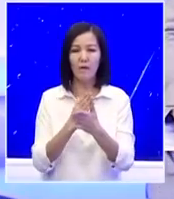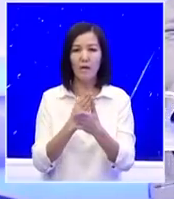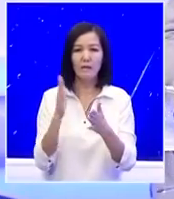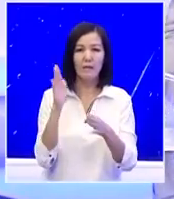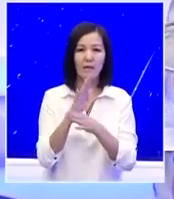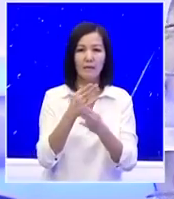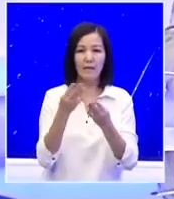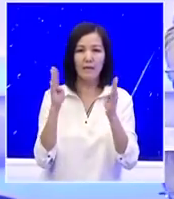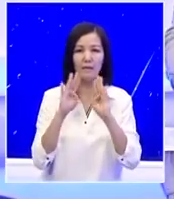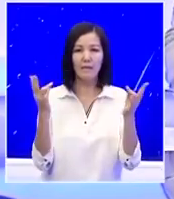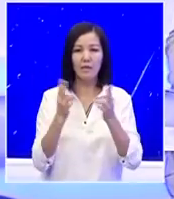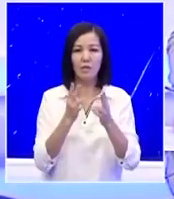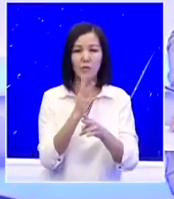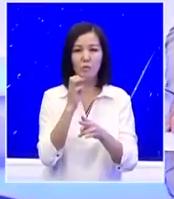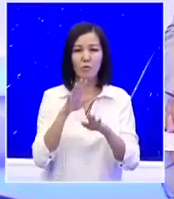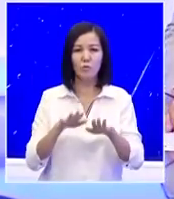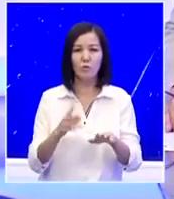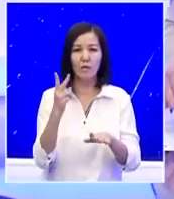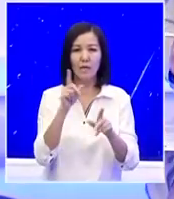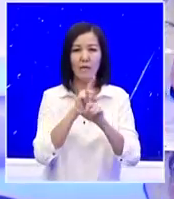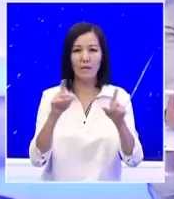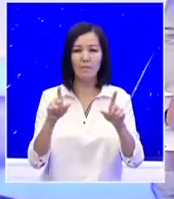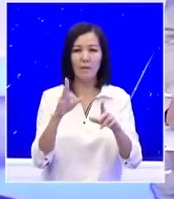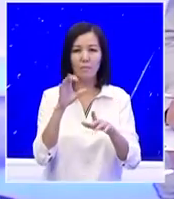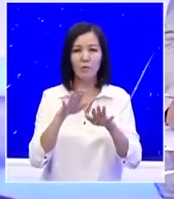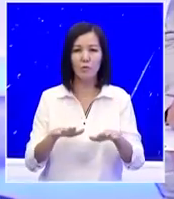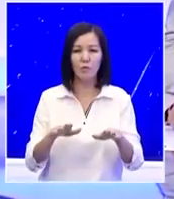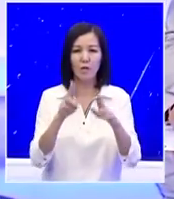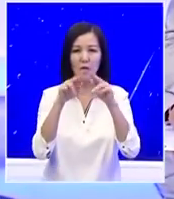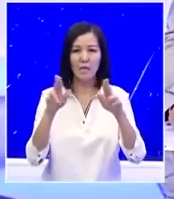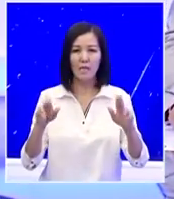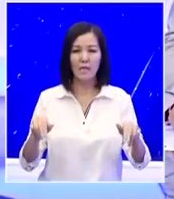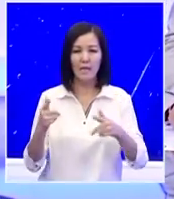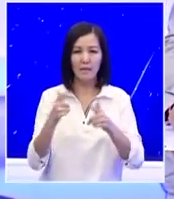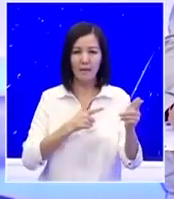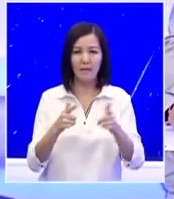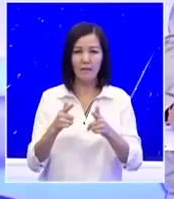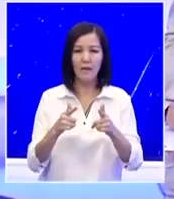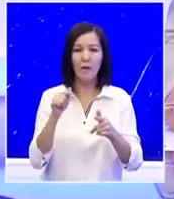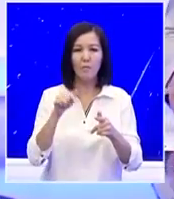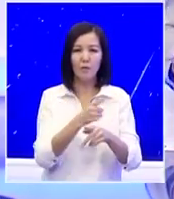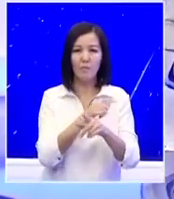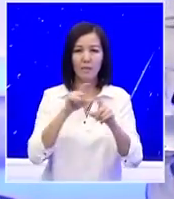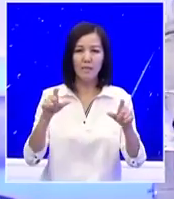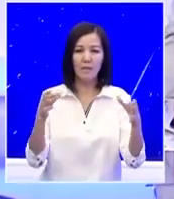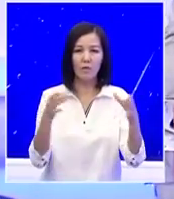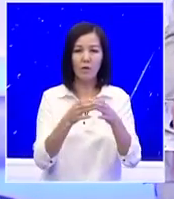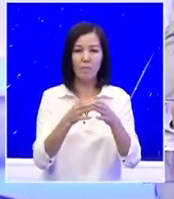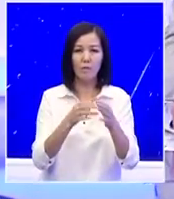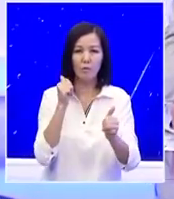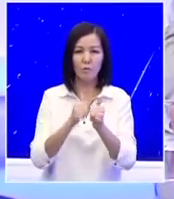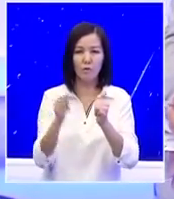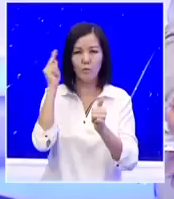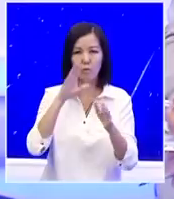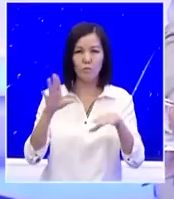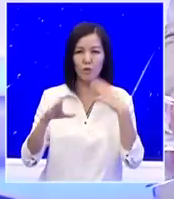қоса карантин қажеттіліктеріне 300 орындық екі ғимарат пен 500 орындық шатырлы лагер дайындалды. Мұнда медқұраммен